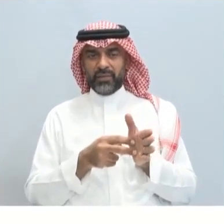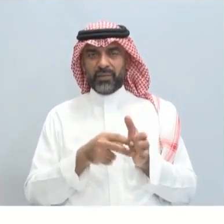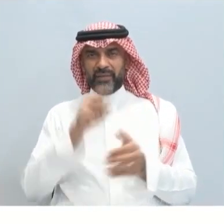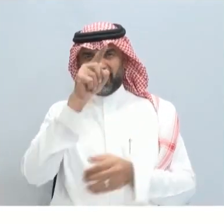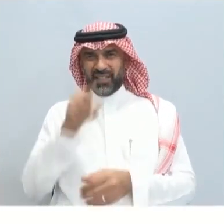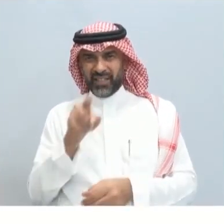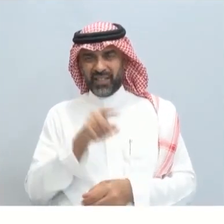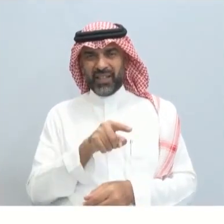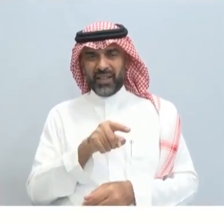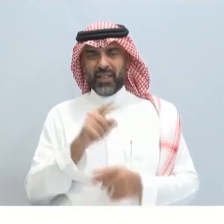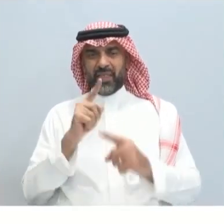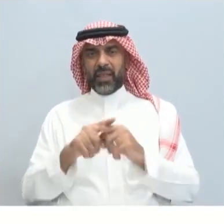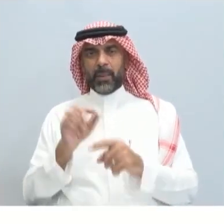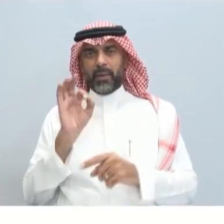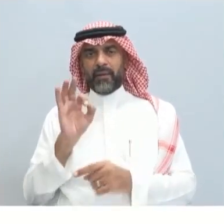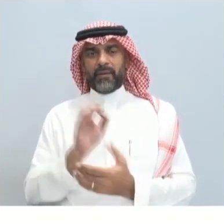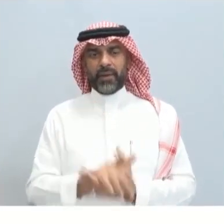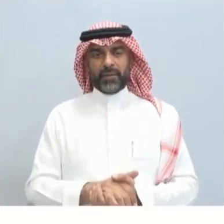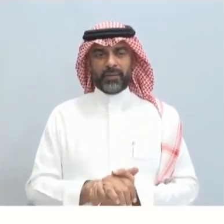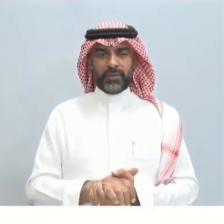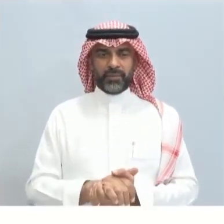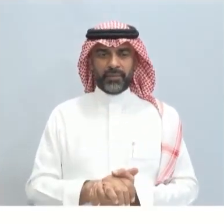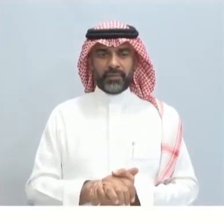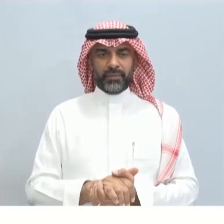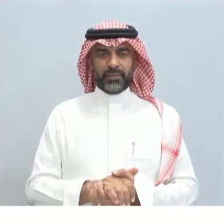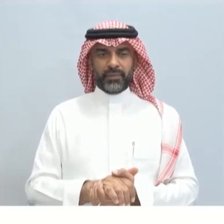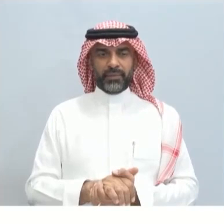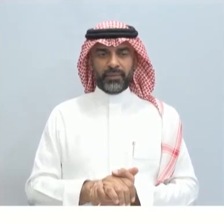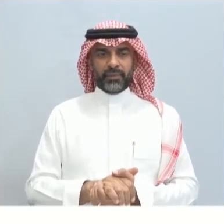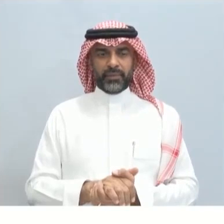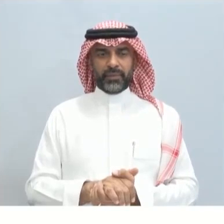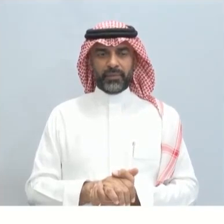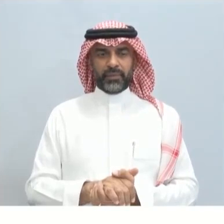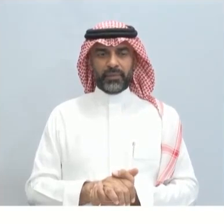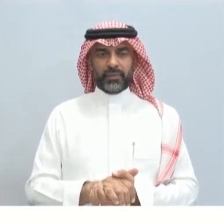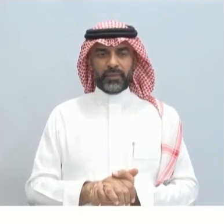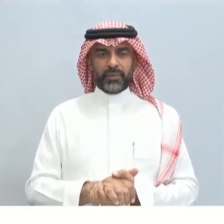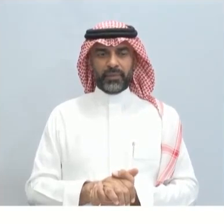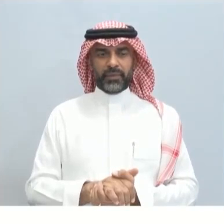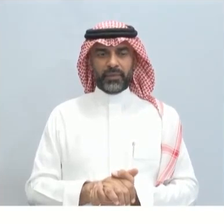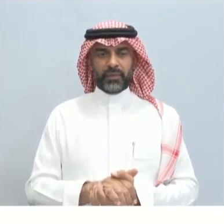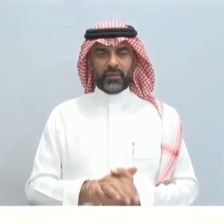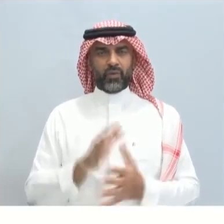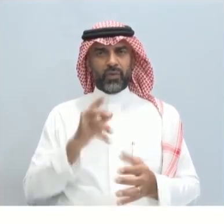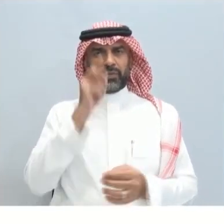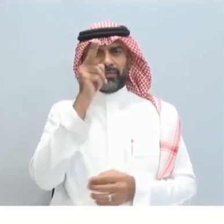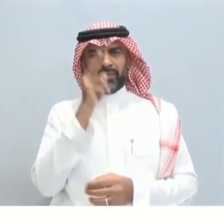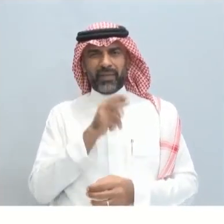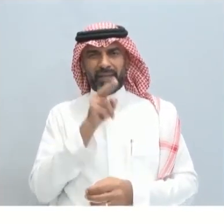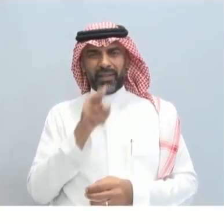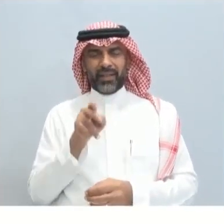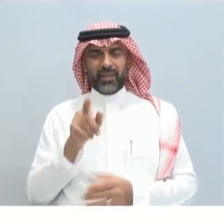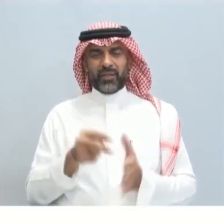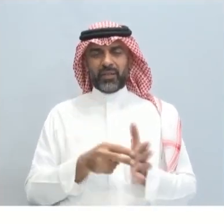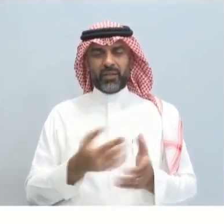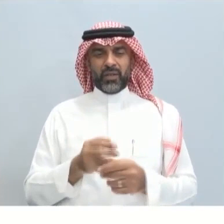الاف اذا في تساوي لندا في الاف ايضا تناولنا ها كثيرا بانها عباره عن الطول الموجي